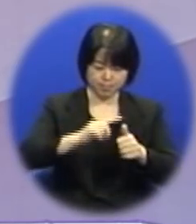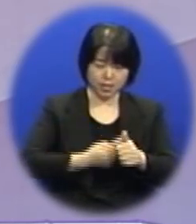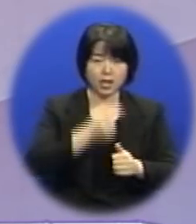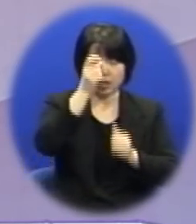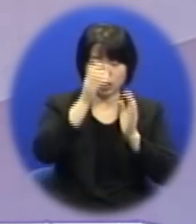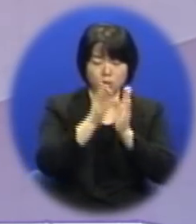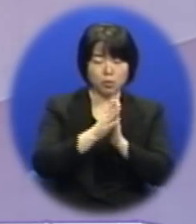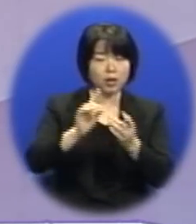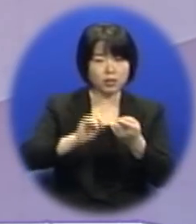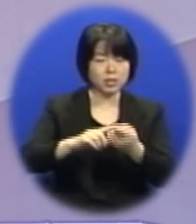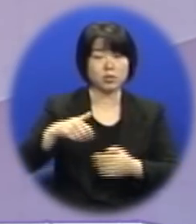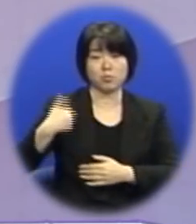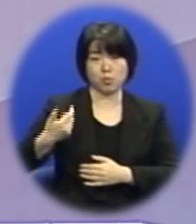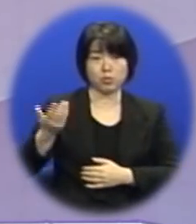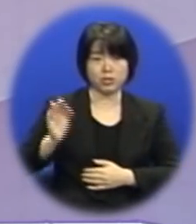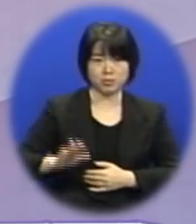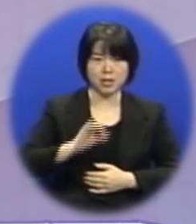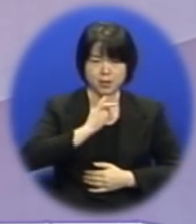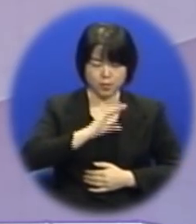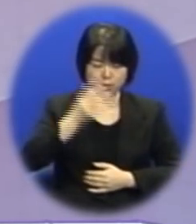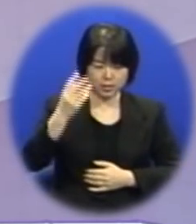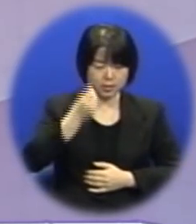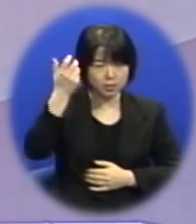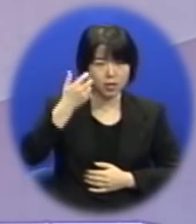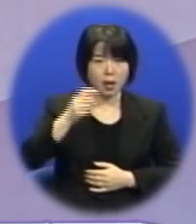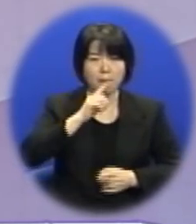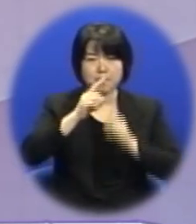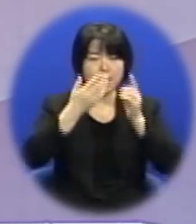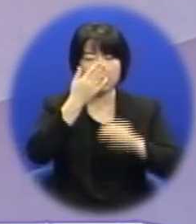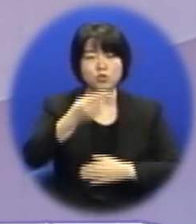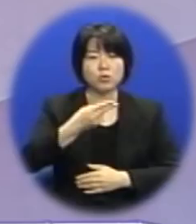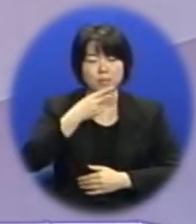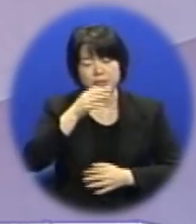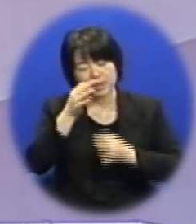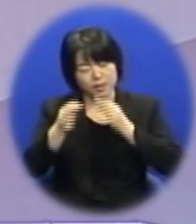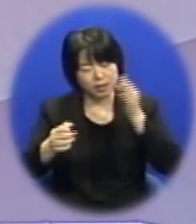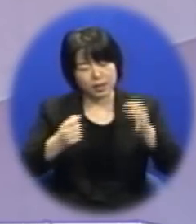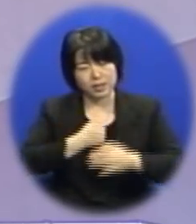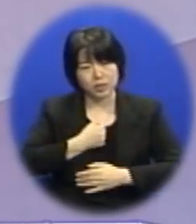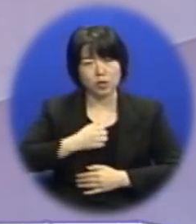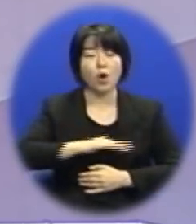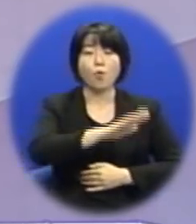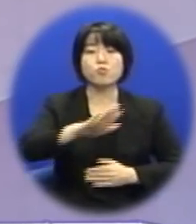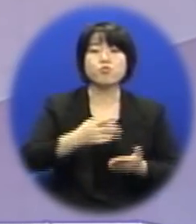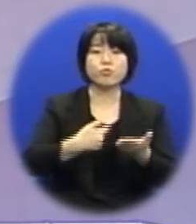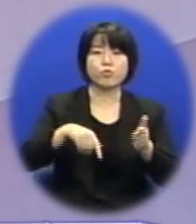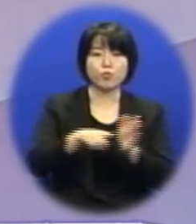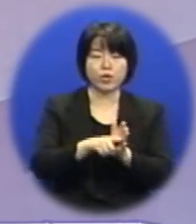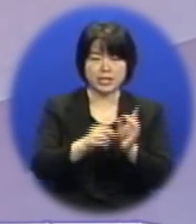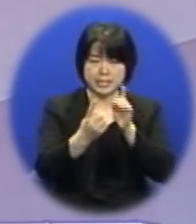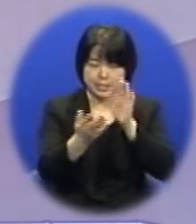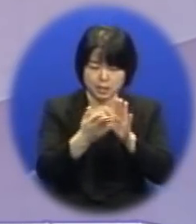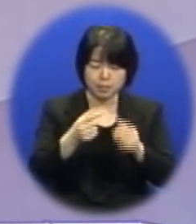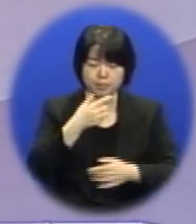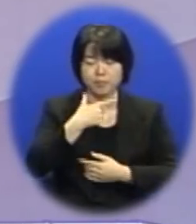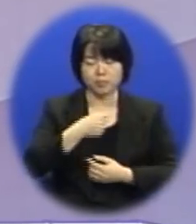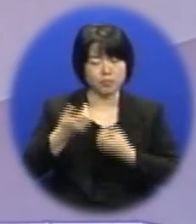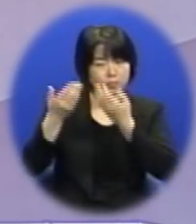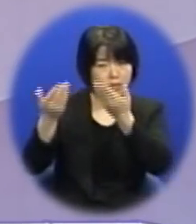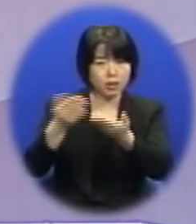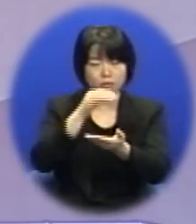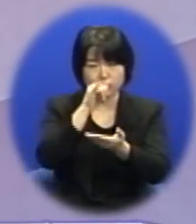알지 못하나 오직 성령이 말할 수 없는 탄식으로 우리를 위하여 친히 간구하시느니라. 어머니의 기도도